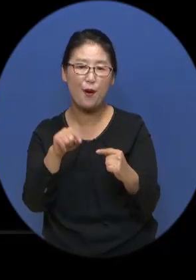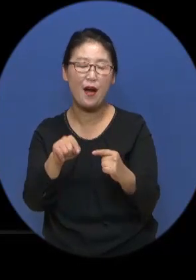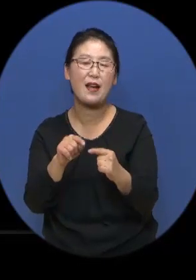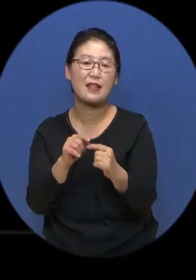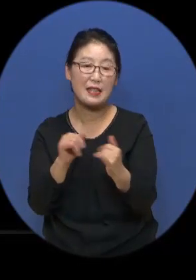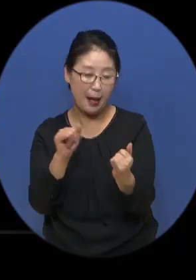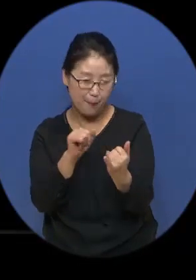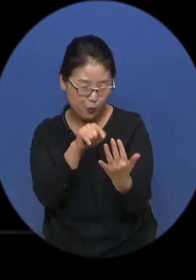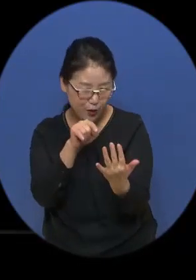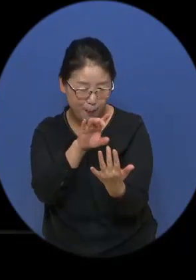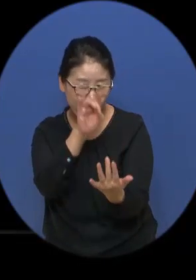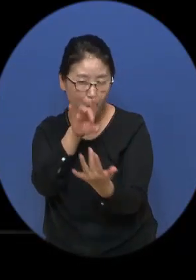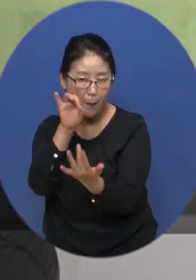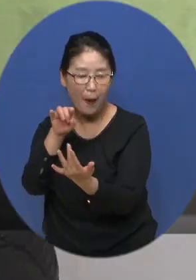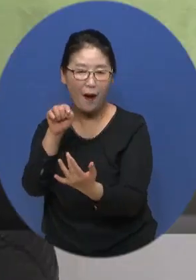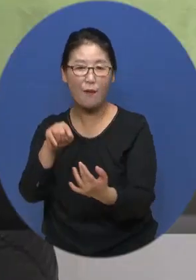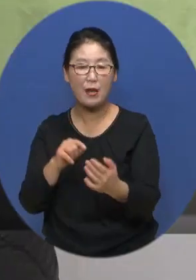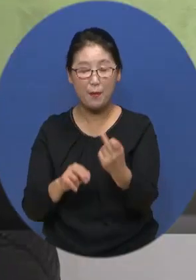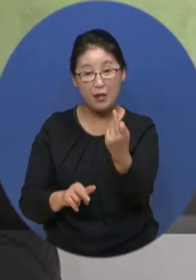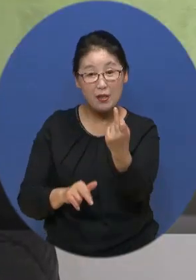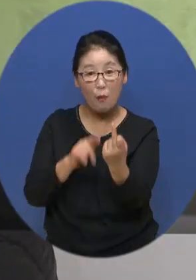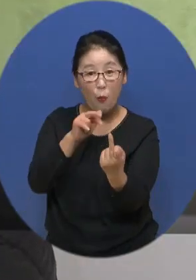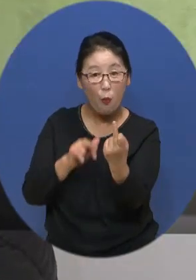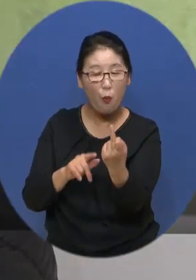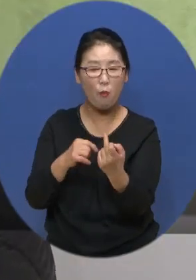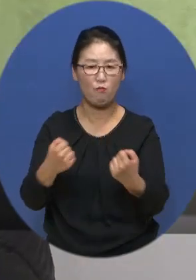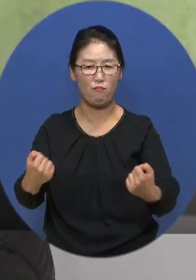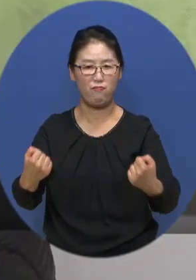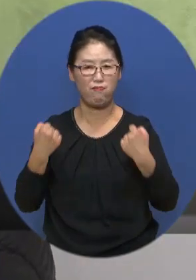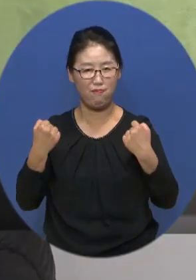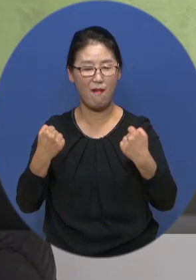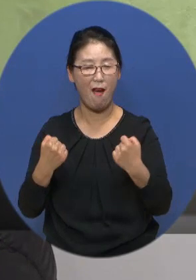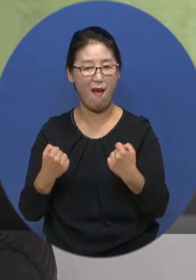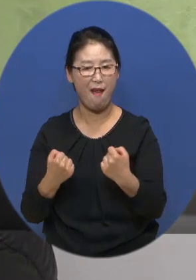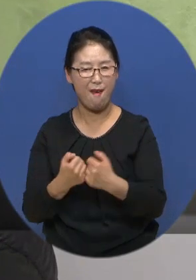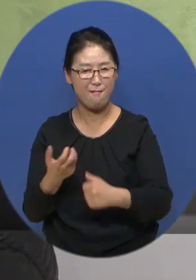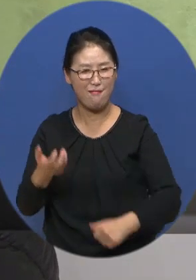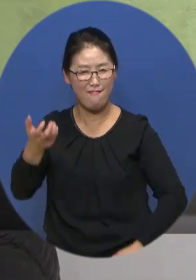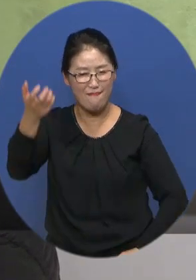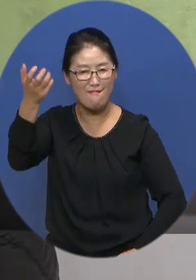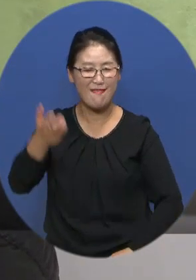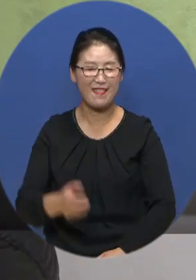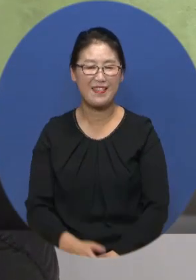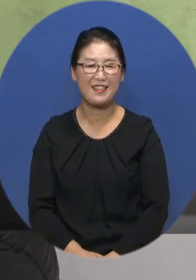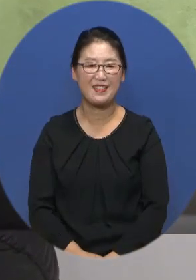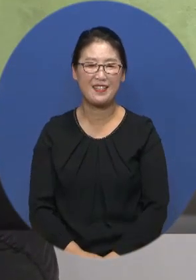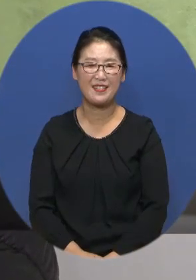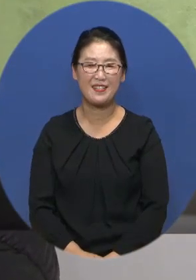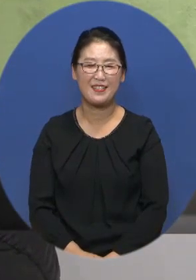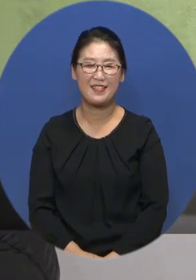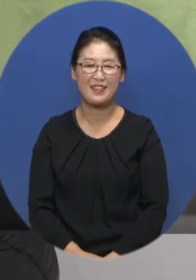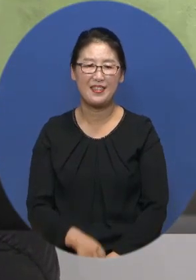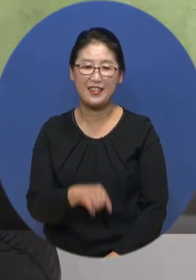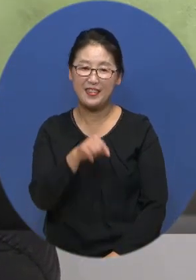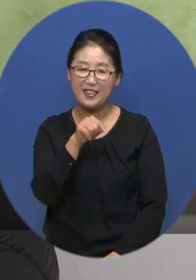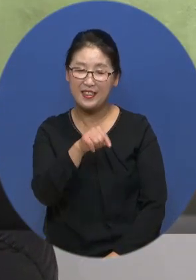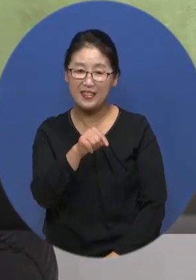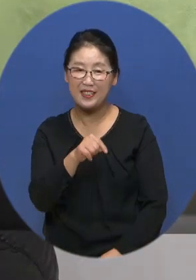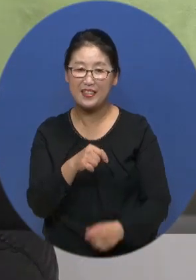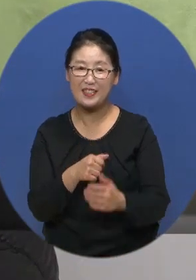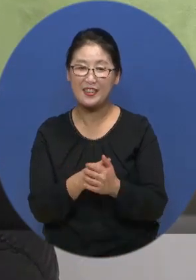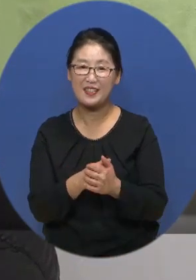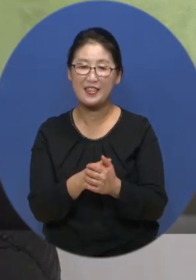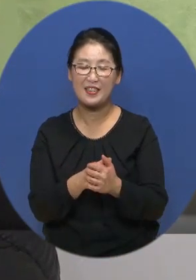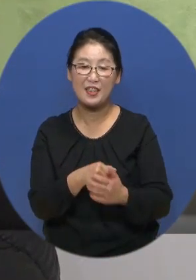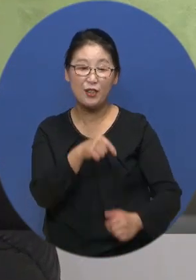다니면서 체력이나 집중력도 많이 키웠다고 보고 있어요. 근데 우리 아이들이 여기 보시면 되지만 직원들이 굉장히 대화를 잘하고 남들과 소통하는